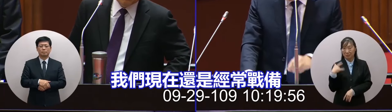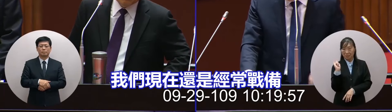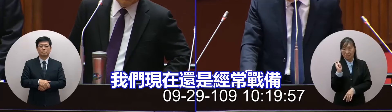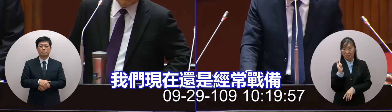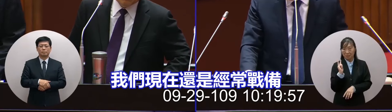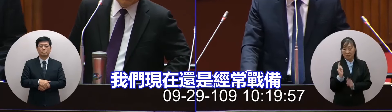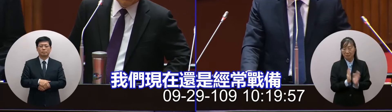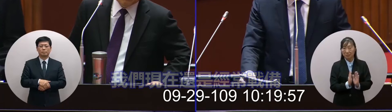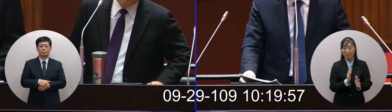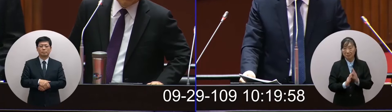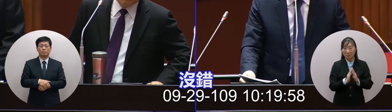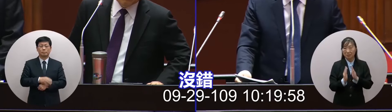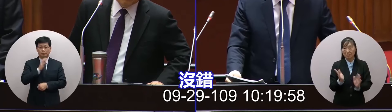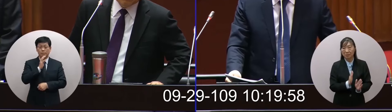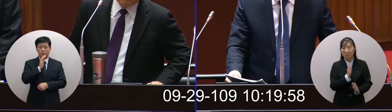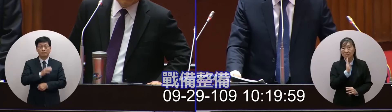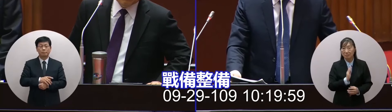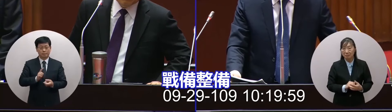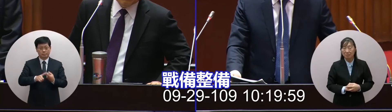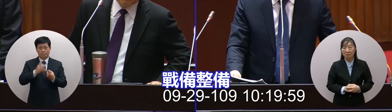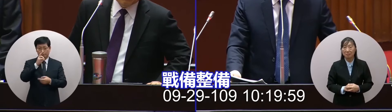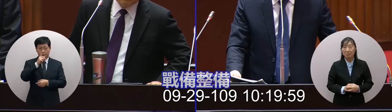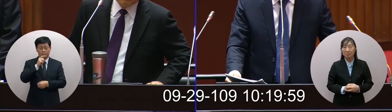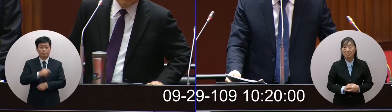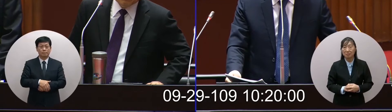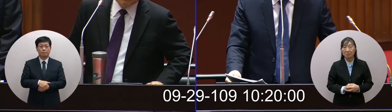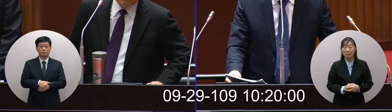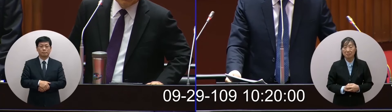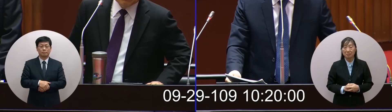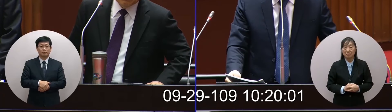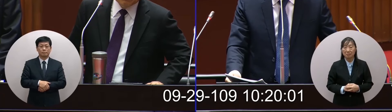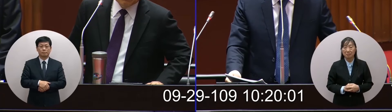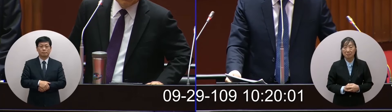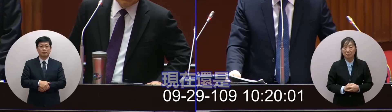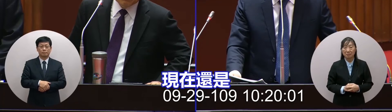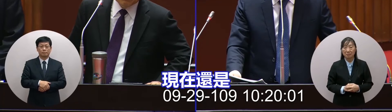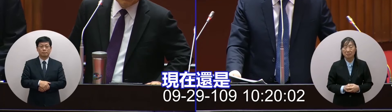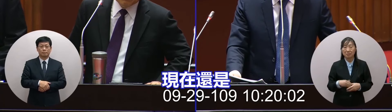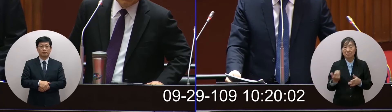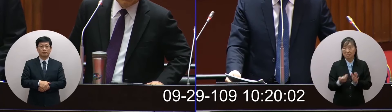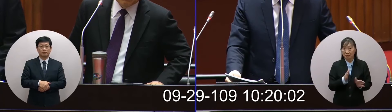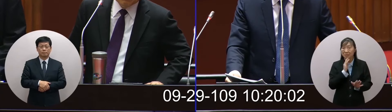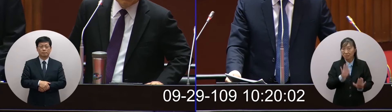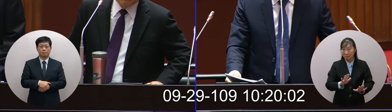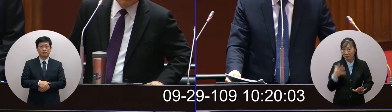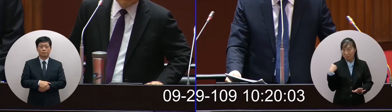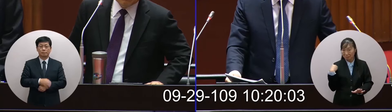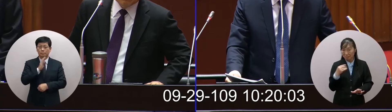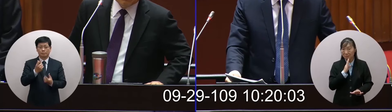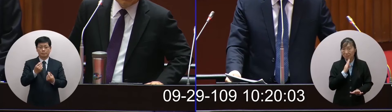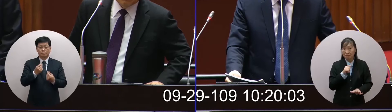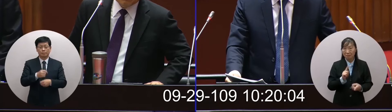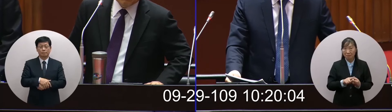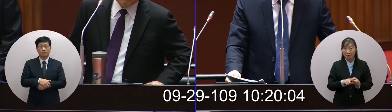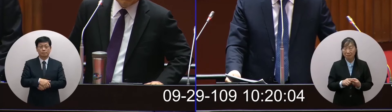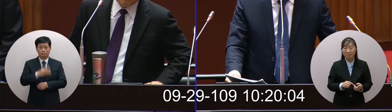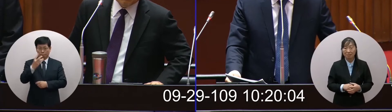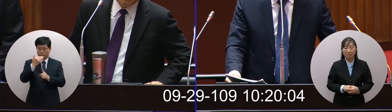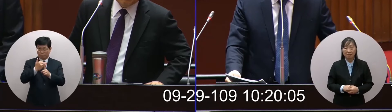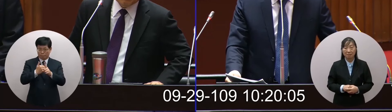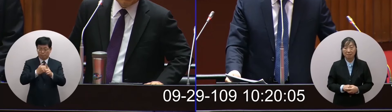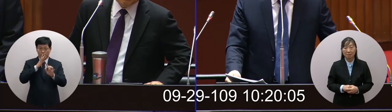们现在还是经常战备嘛， 是， 没错嘛， 没错。 战备准备呢？现在还是 是 还是战备准备？ 两期三